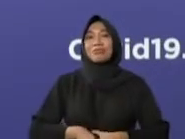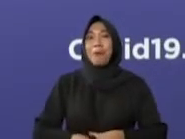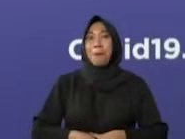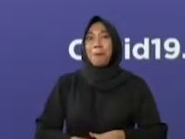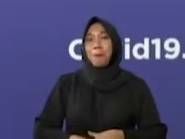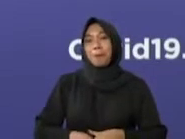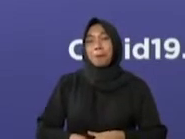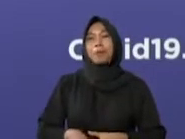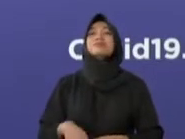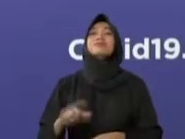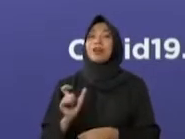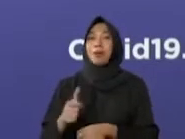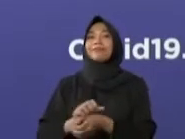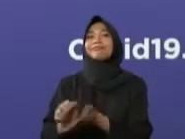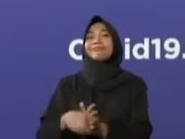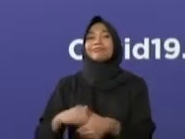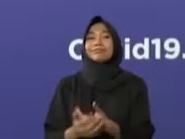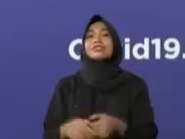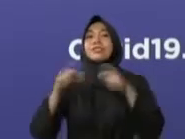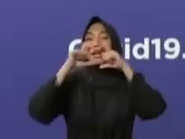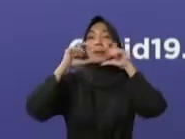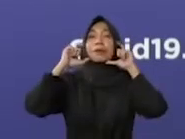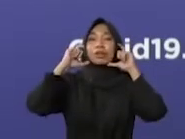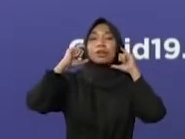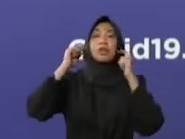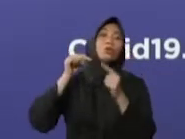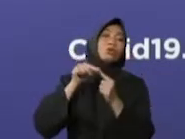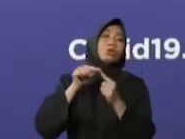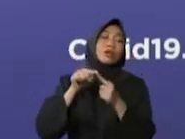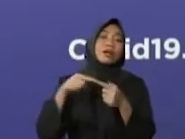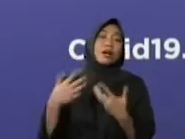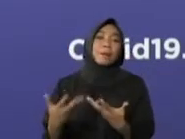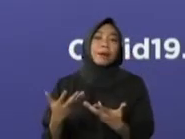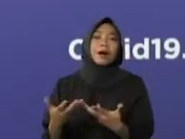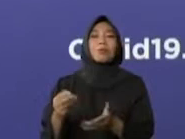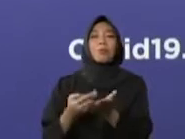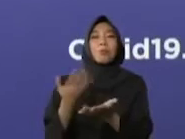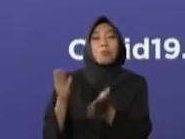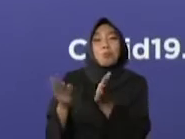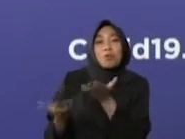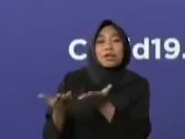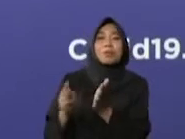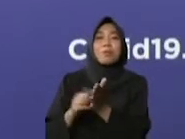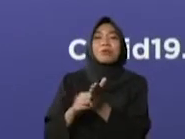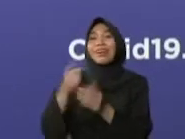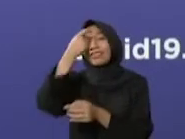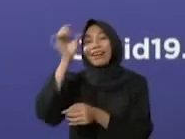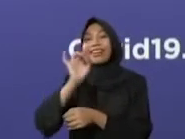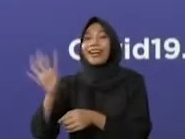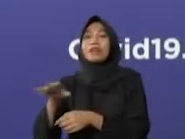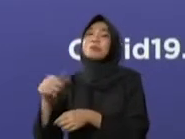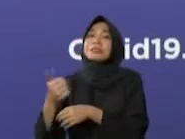kebiasaan menggunakan masker akan juga melindungi kita dari kemungkinan terkena infeksi saluran pernapasan